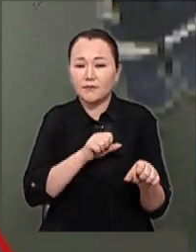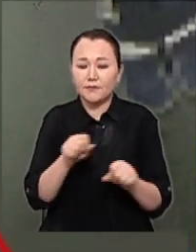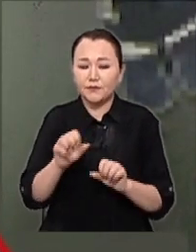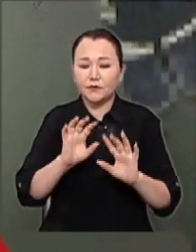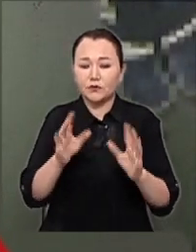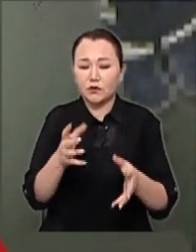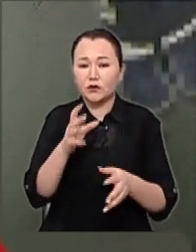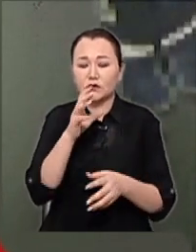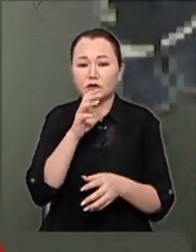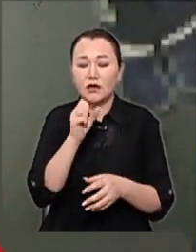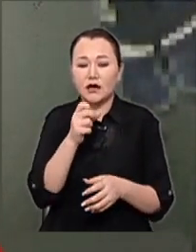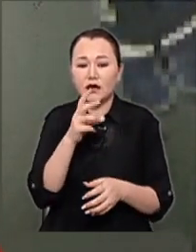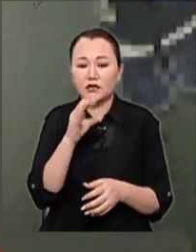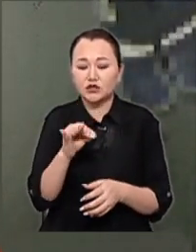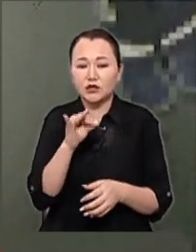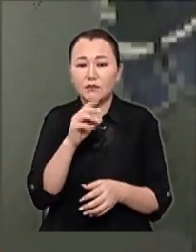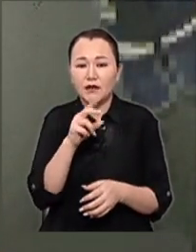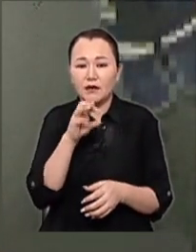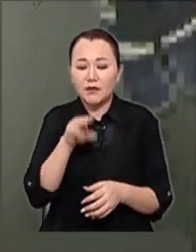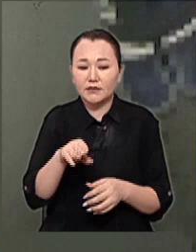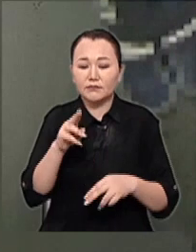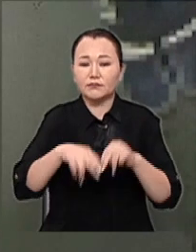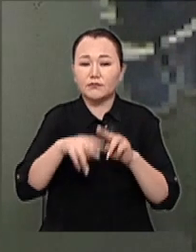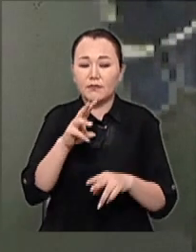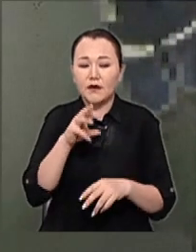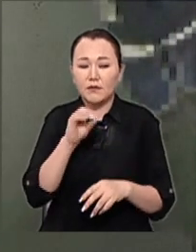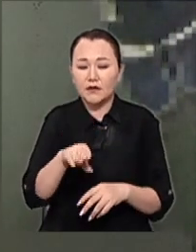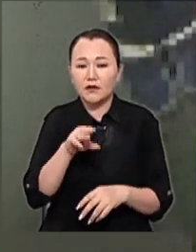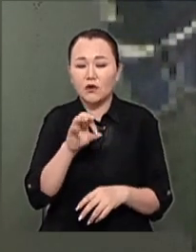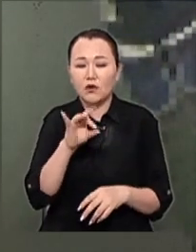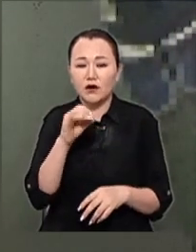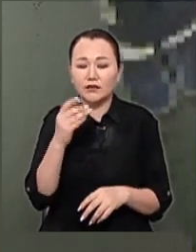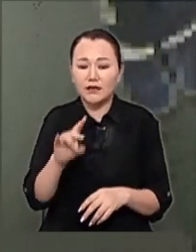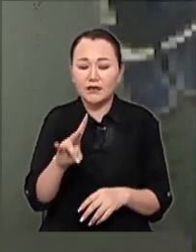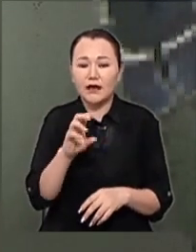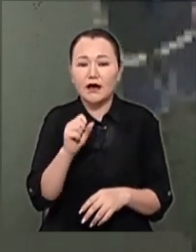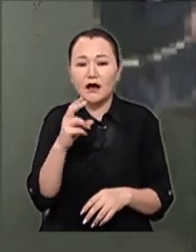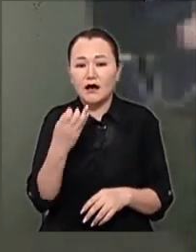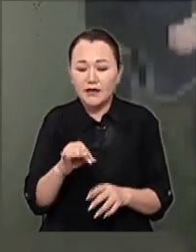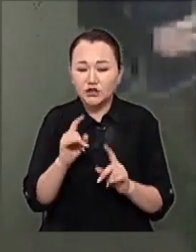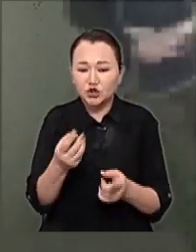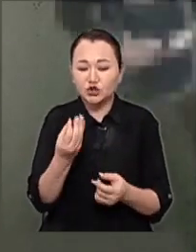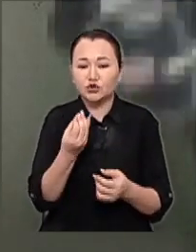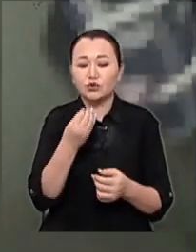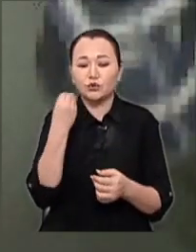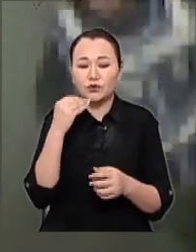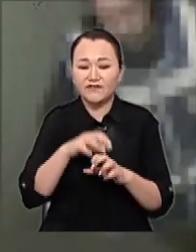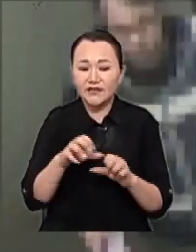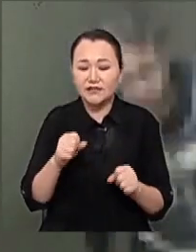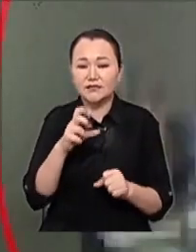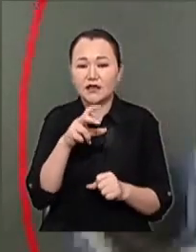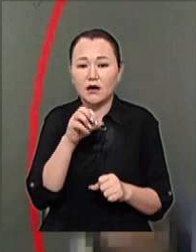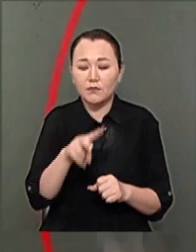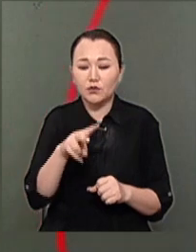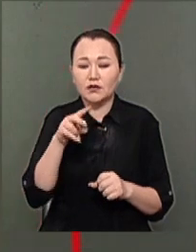қираған Айше Мехмет Пола тұрғын үй кешенін тұрғызған Мехмет Эртан Акайды ұстаған. Одан бөлек Түркия билігі Стамбул